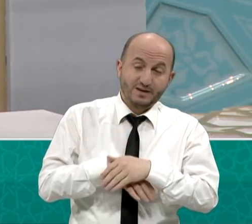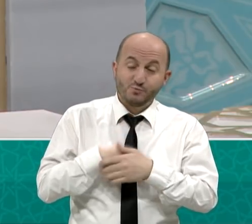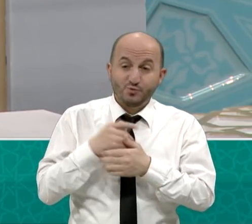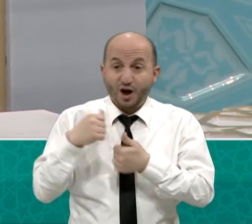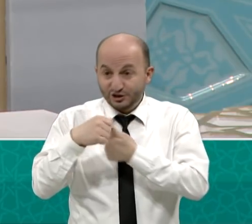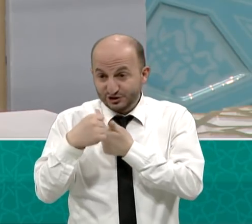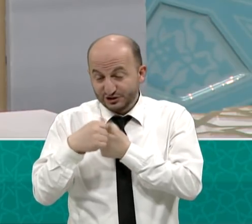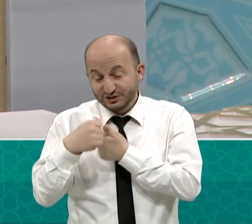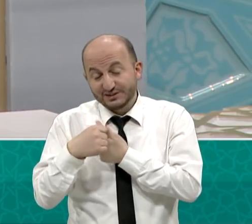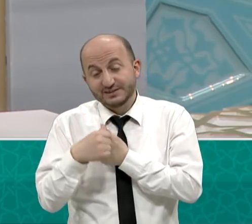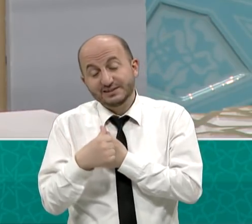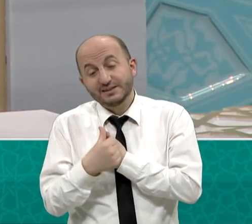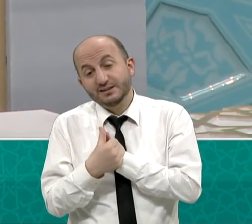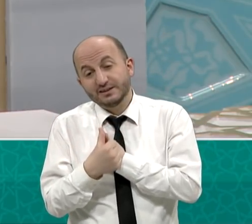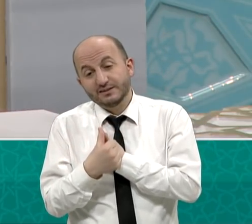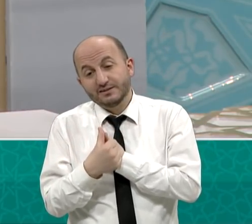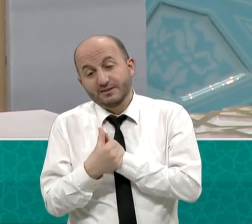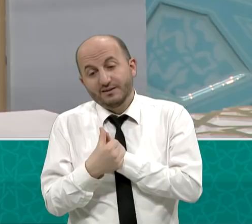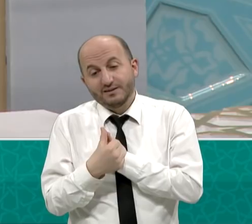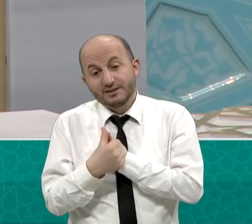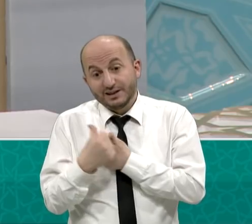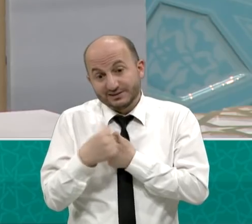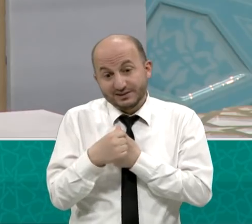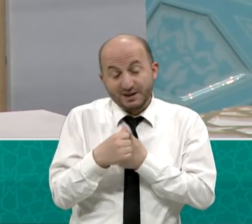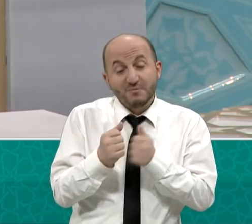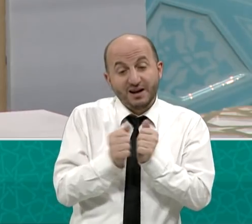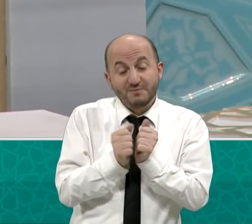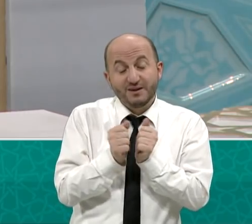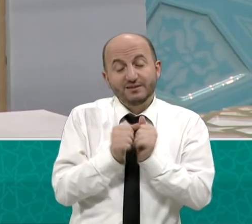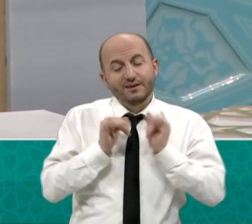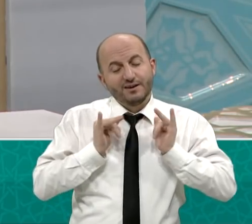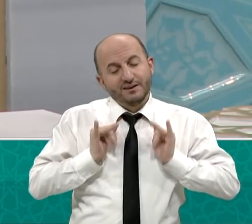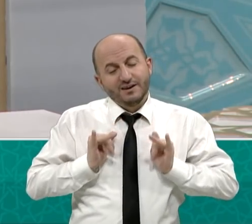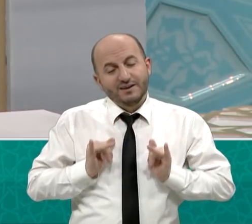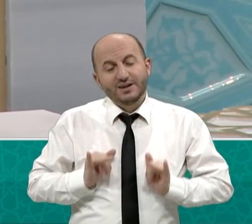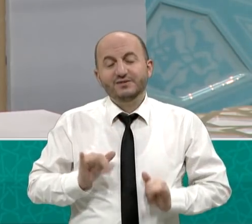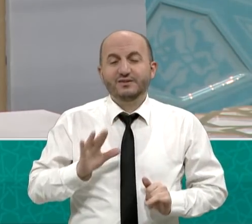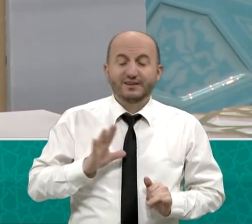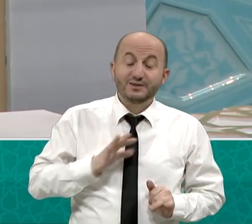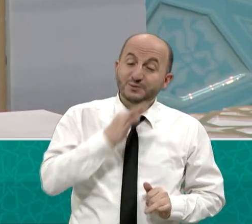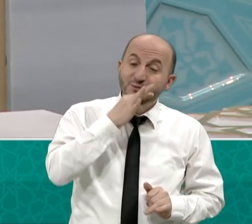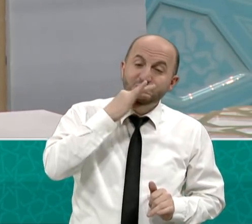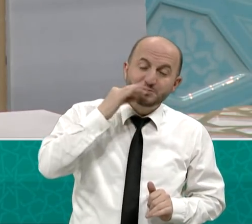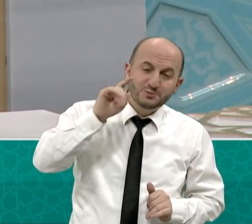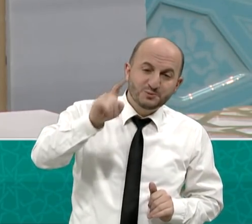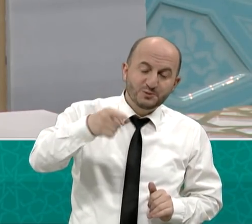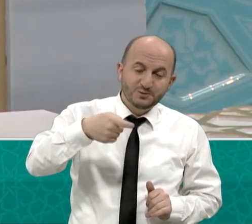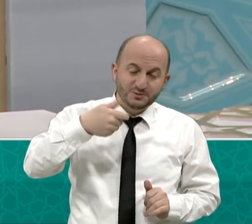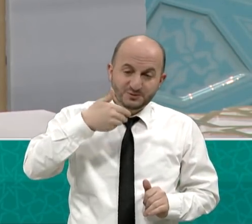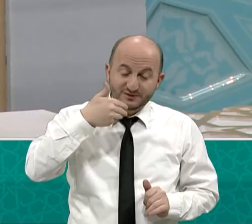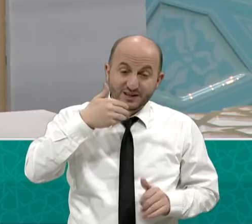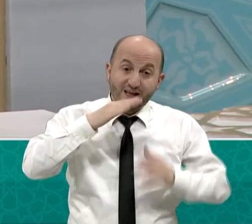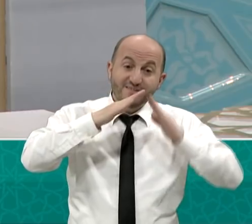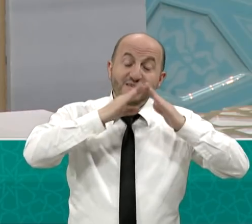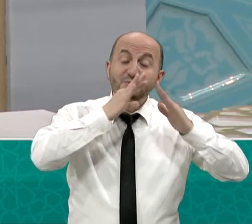ki liteskunu ileyha. Onlarla sizler sükunete erersiniz, huzura kavuşursunuz.